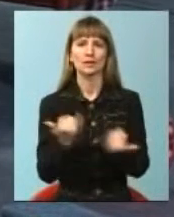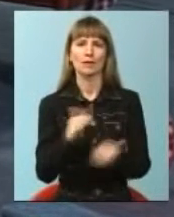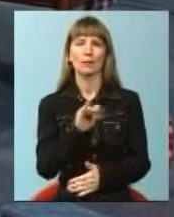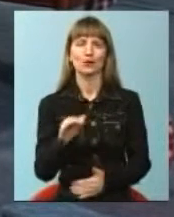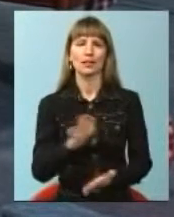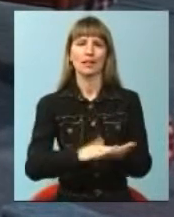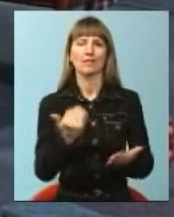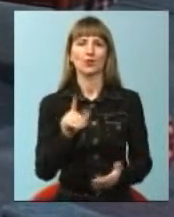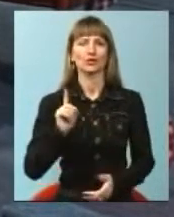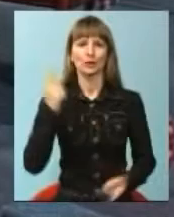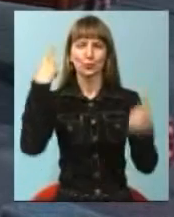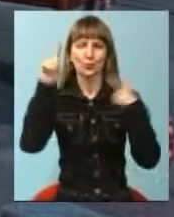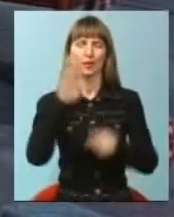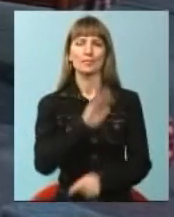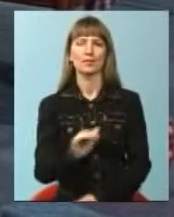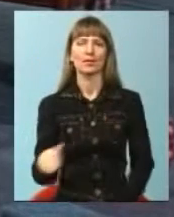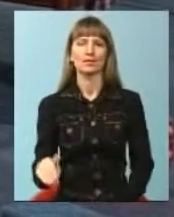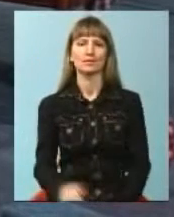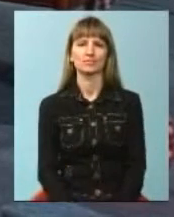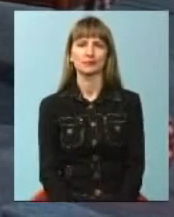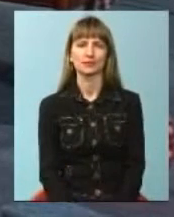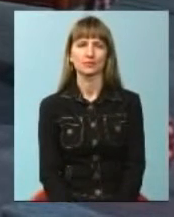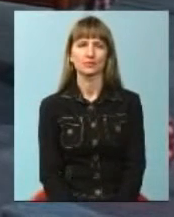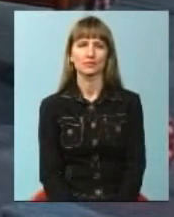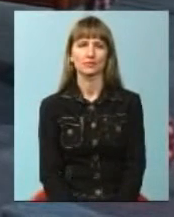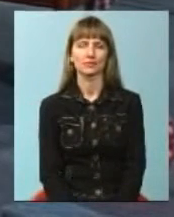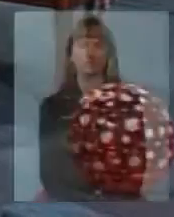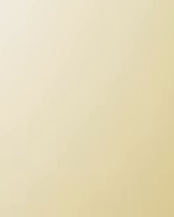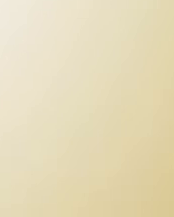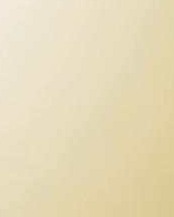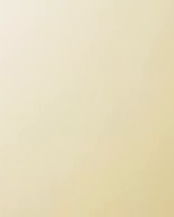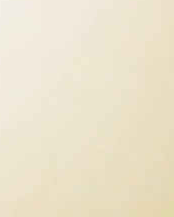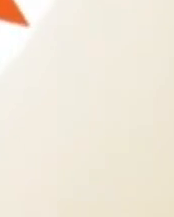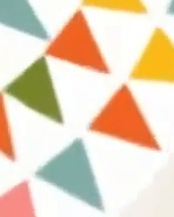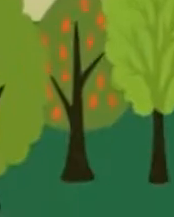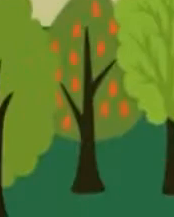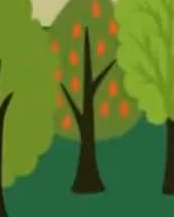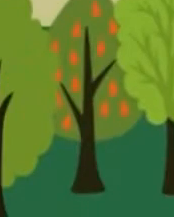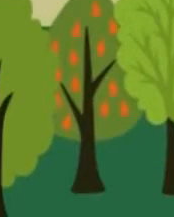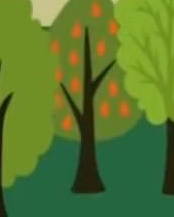прощаємося, далі на вас чекає мультик. Бувайте! До побачення!